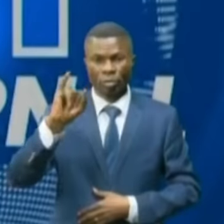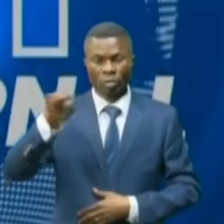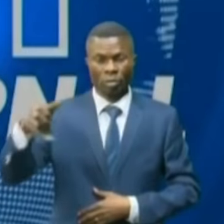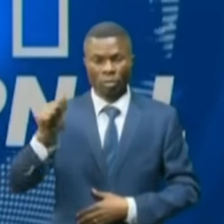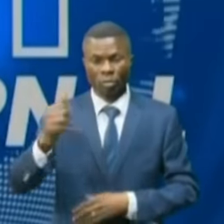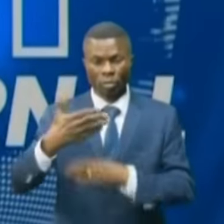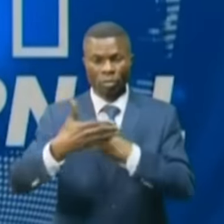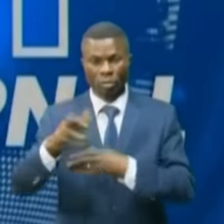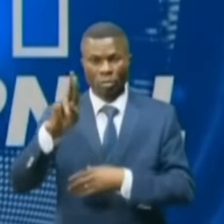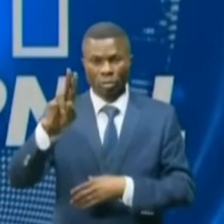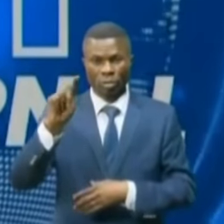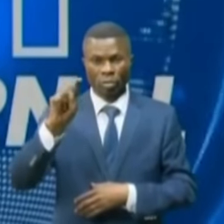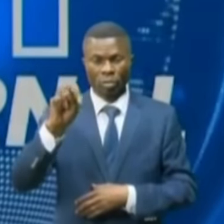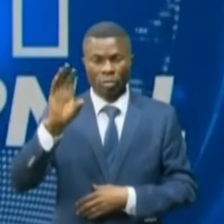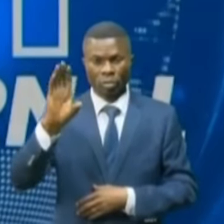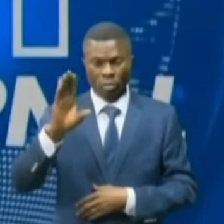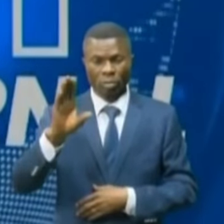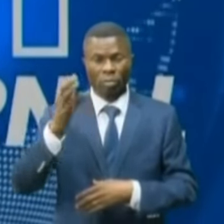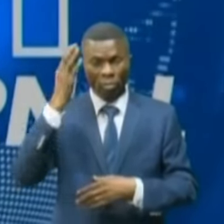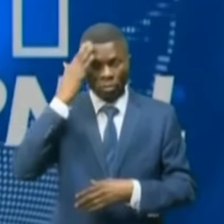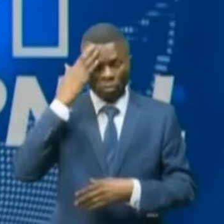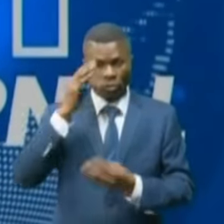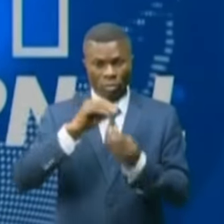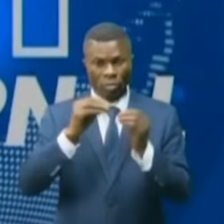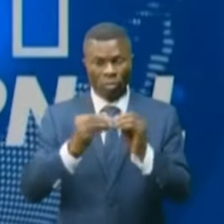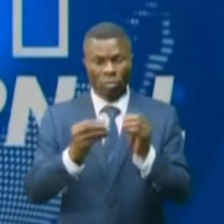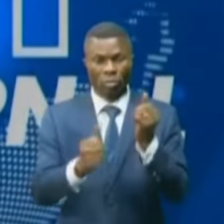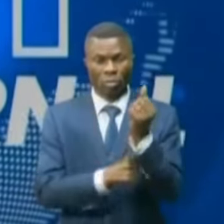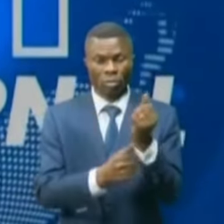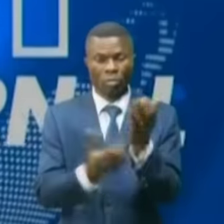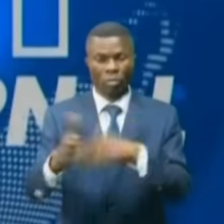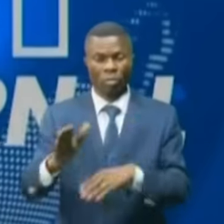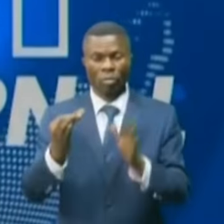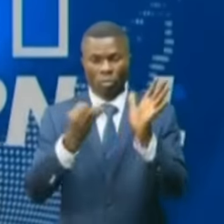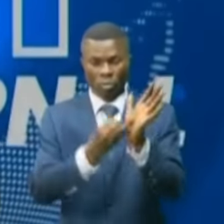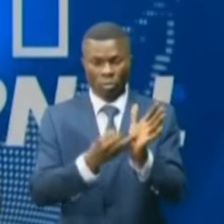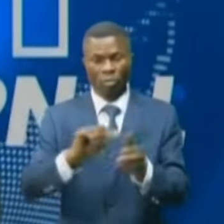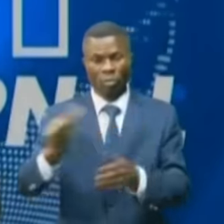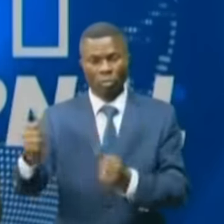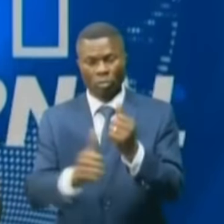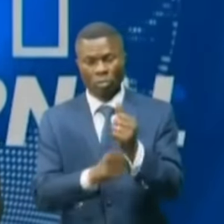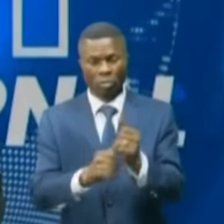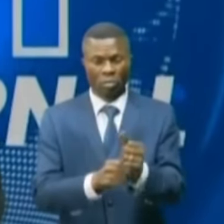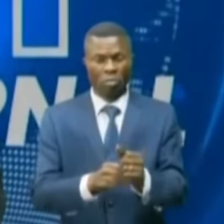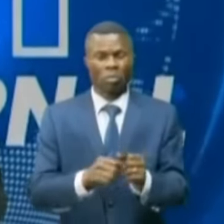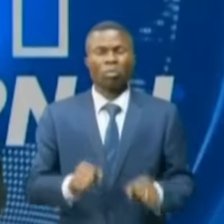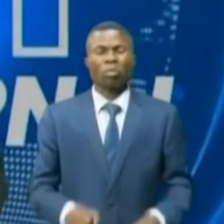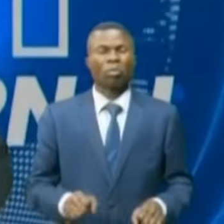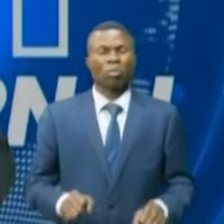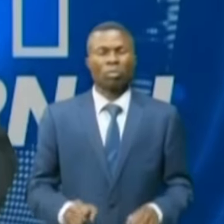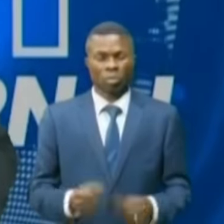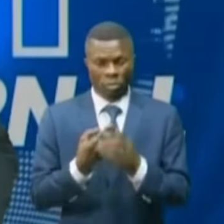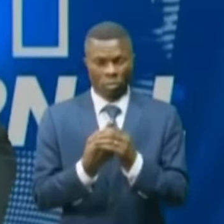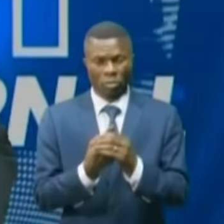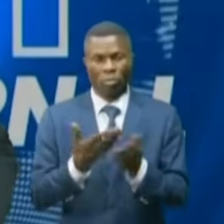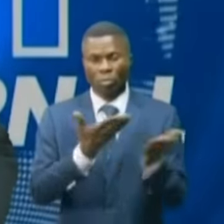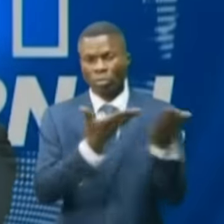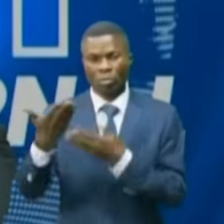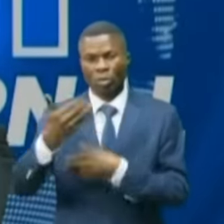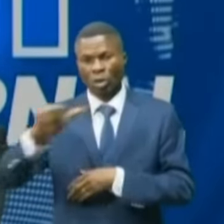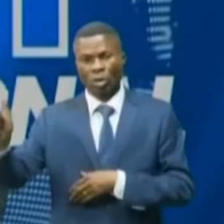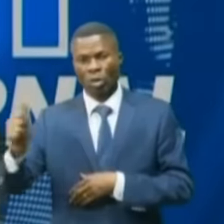mètres de la RTNC dénombrent 7 morts et les autres victimes sont admises en réanimation dans d'autres centres